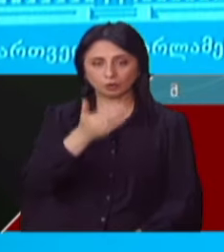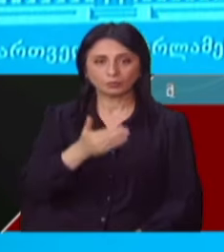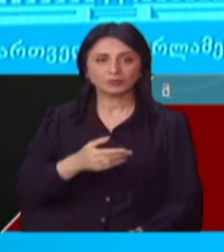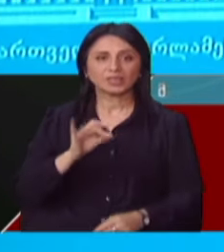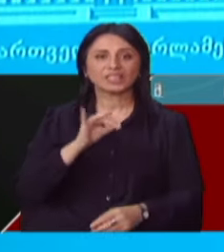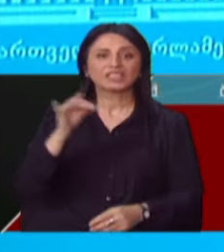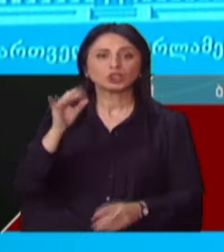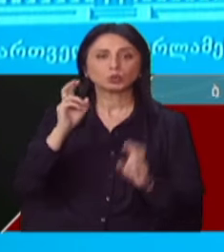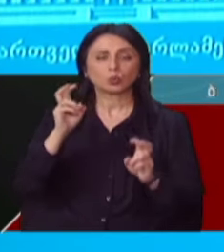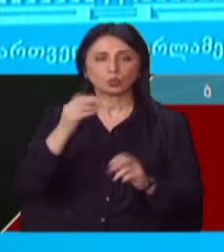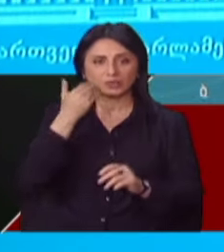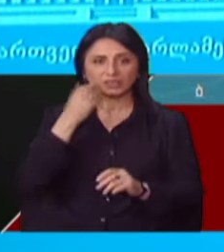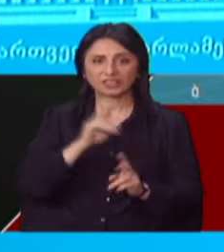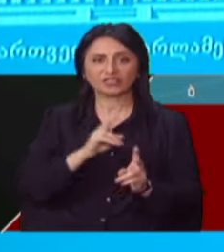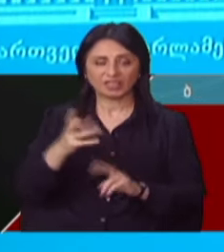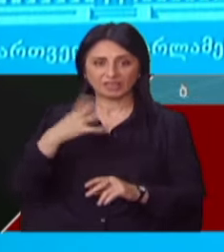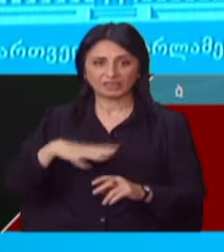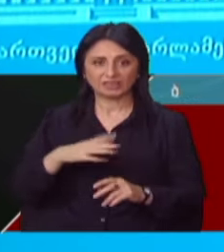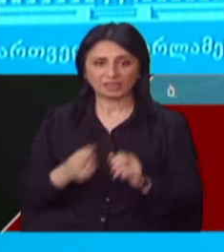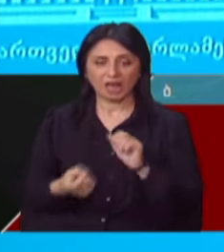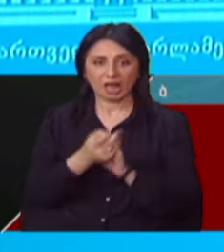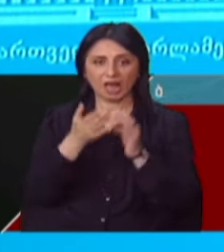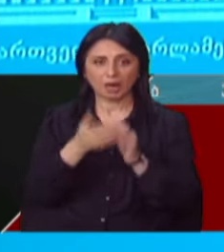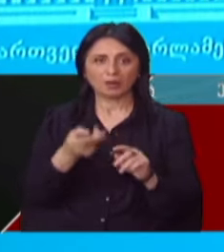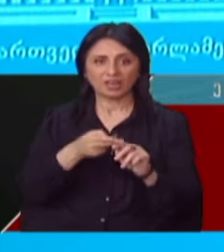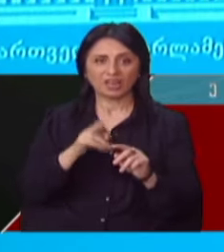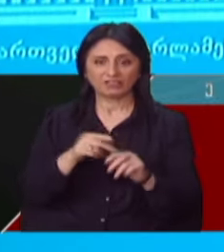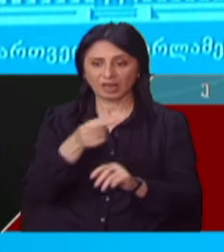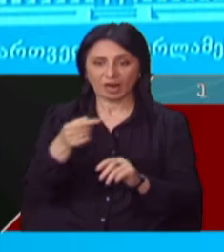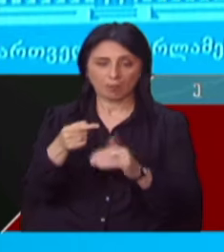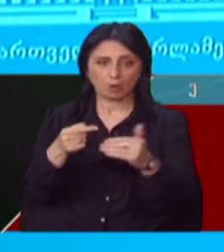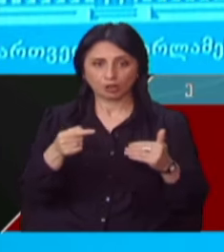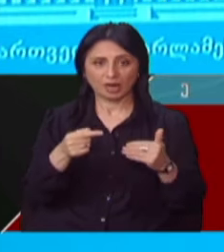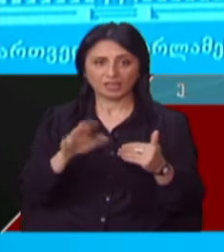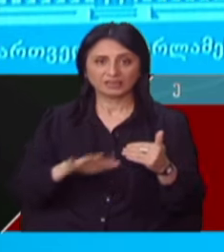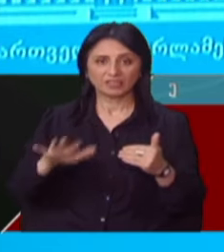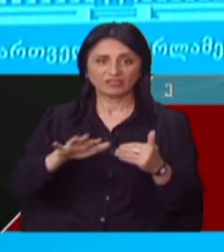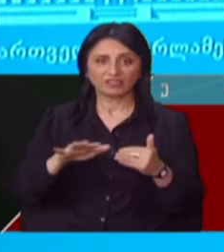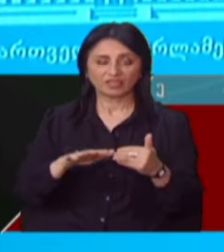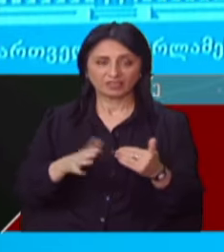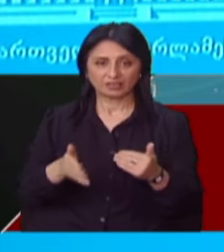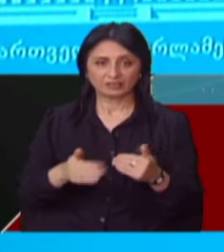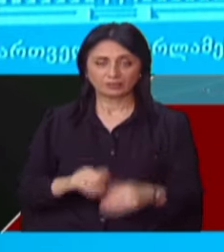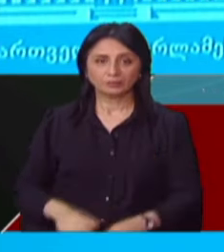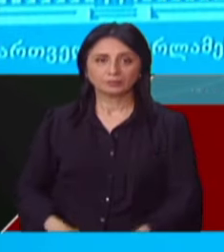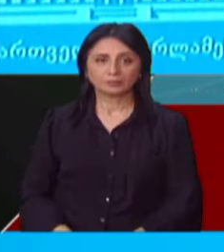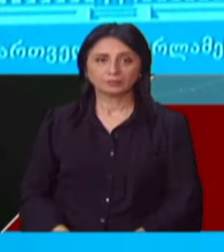ხელისუფლებისა, ისტორიული სირცხვილი, ვინაიდან საქართველო აღმოჩნდა იმ გამონაკლისი ქვეყნების რიგში,